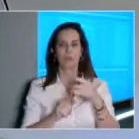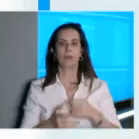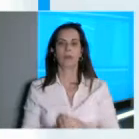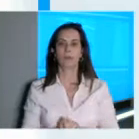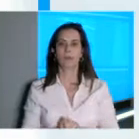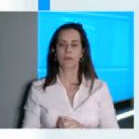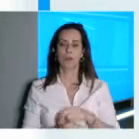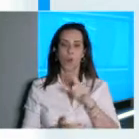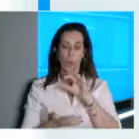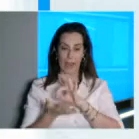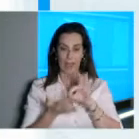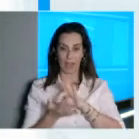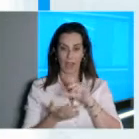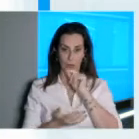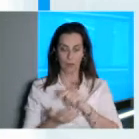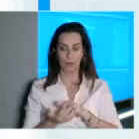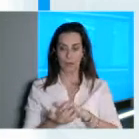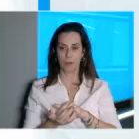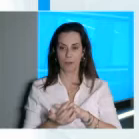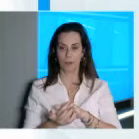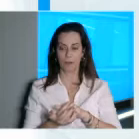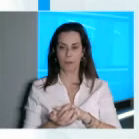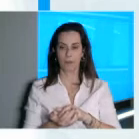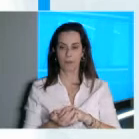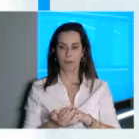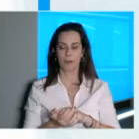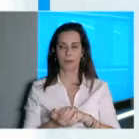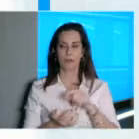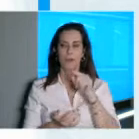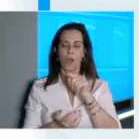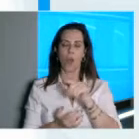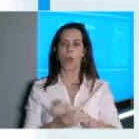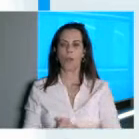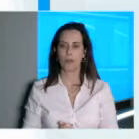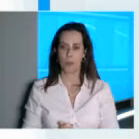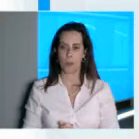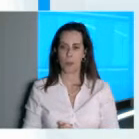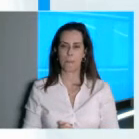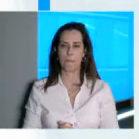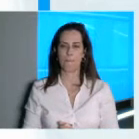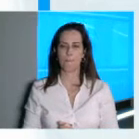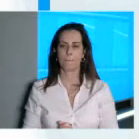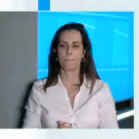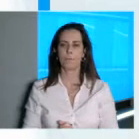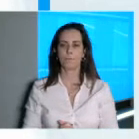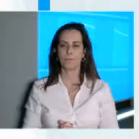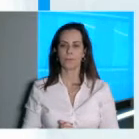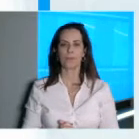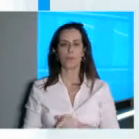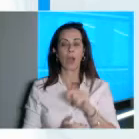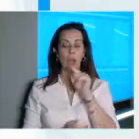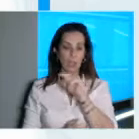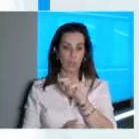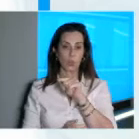חרפק צייץ בטוויטר שלו. צ'רפק, נכון? חרפק, צ'רפק. צ'רפק, כן, בוא ניקח את זה לפי הגרסה האנגלית, אז ערן צ'רפק.